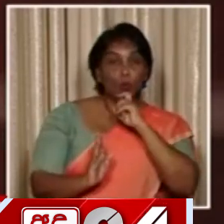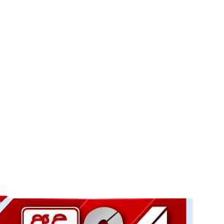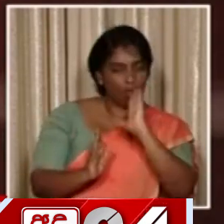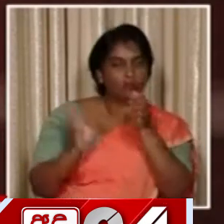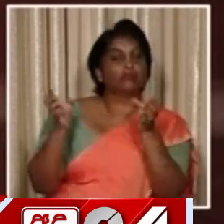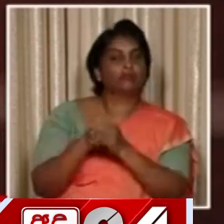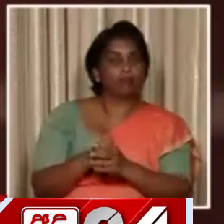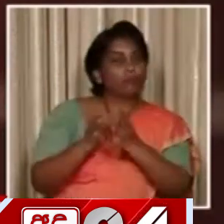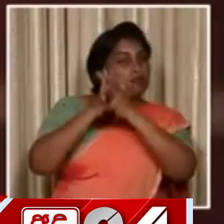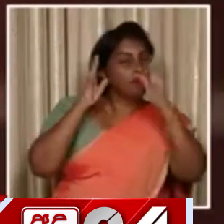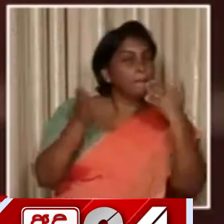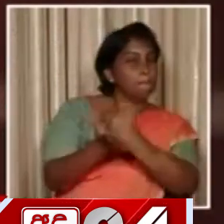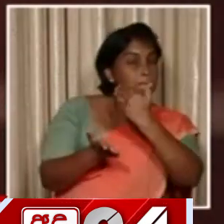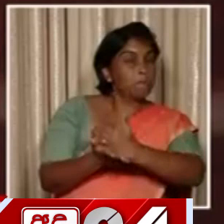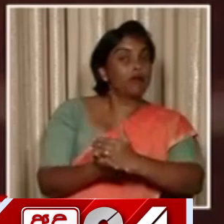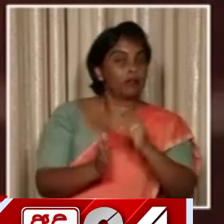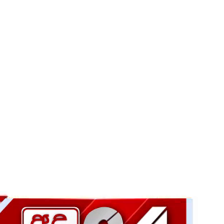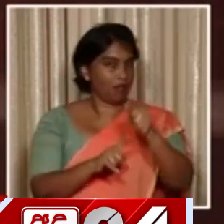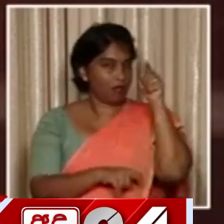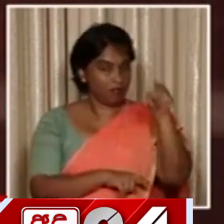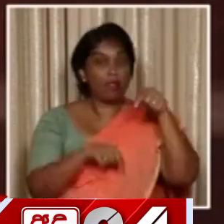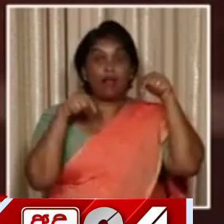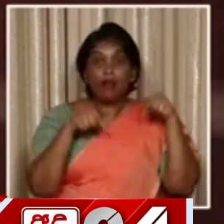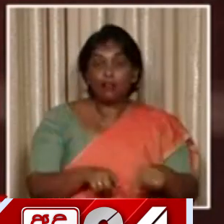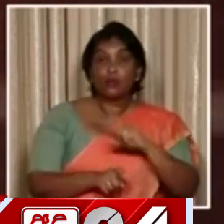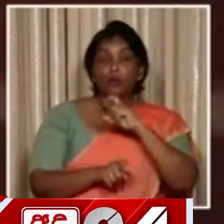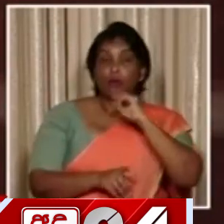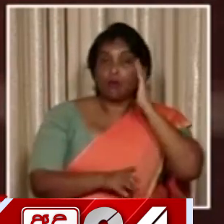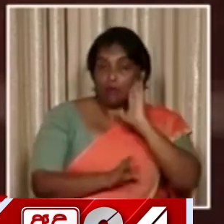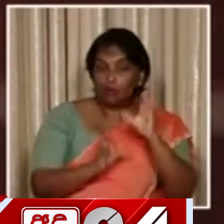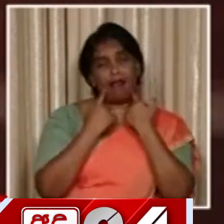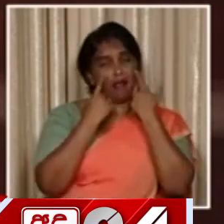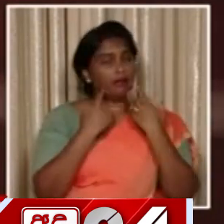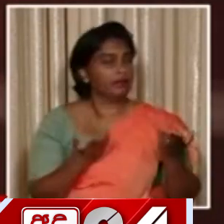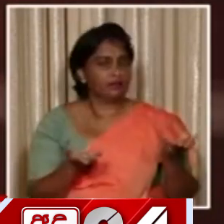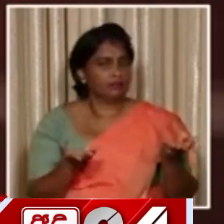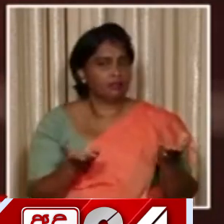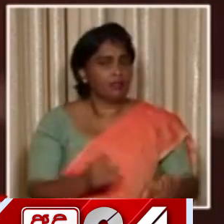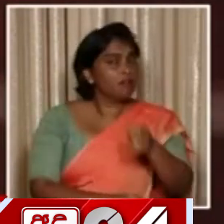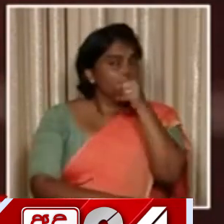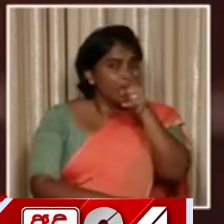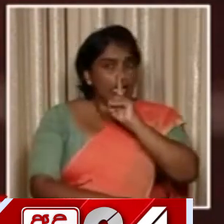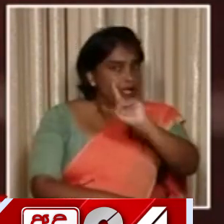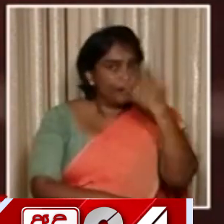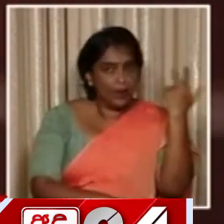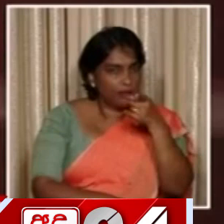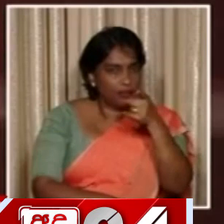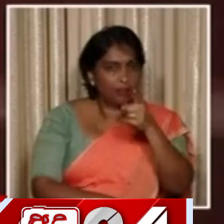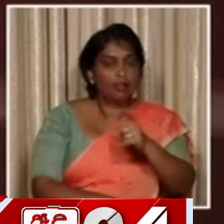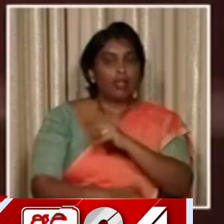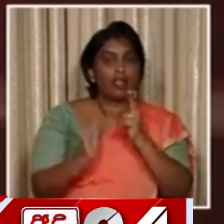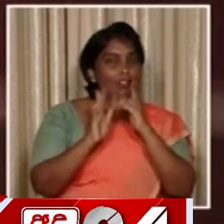තත්ත්වයට වැඩියෙන්ම බාධාවක් කරපු මන්ත්‍රීතුමා අද අධිකරණයේ ස්වාධීනතාවය ගැන අඬනවා. ඒතර ඔබතුමා කිව්වේ නැද්ද